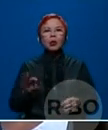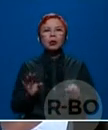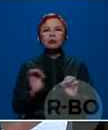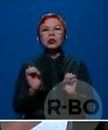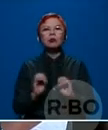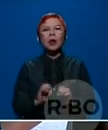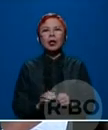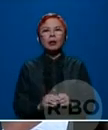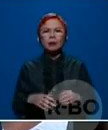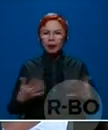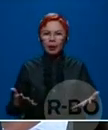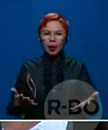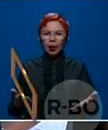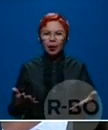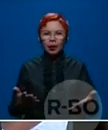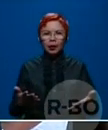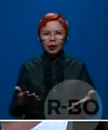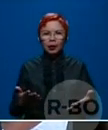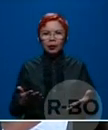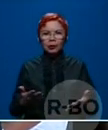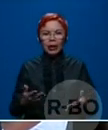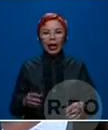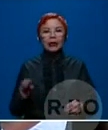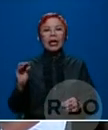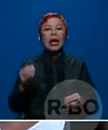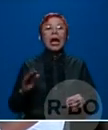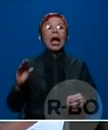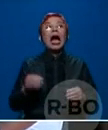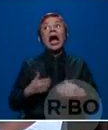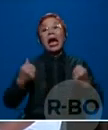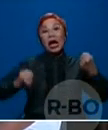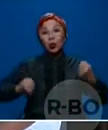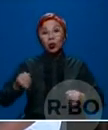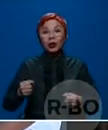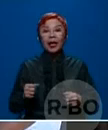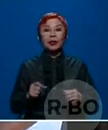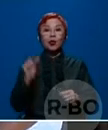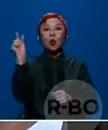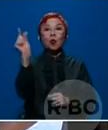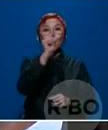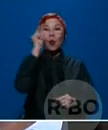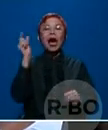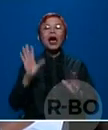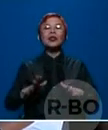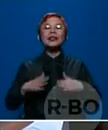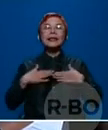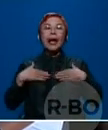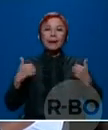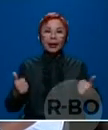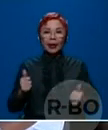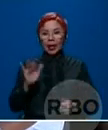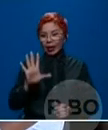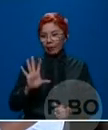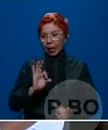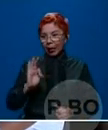itu salah satu yang justru akan ditonjolkan adalah angkutan massal yang nyaman Rp5.000